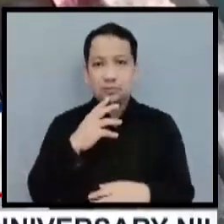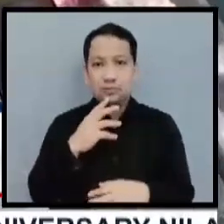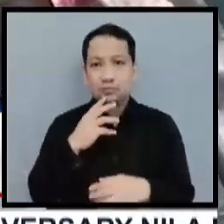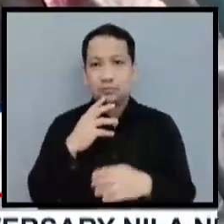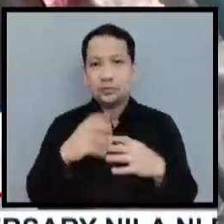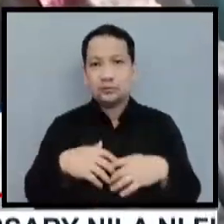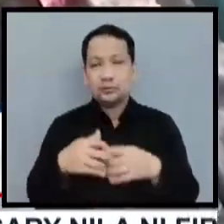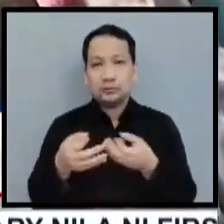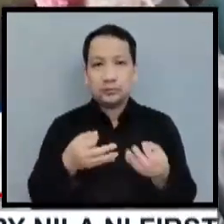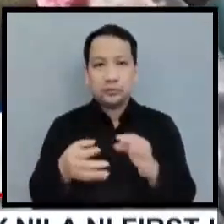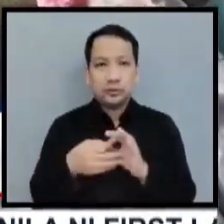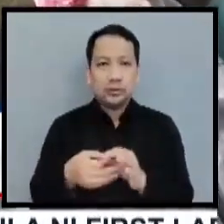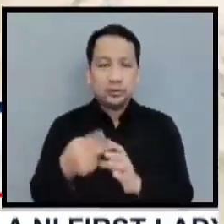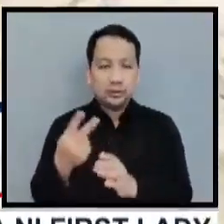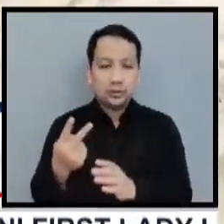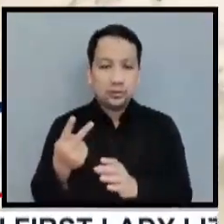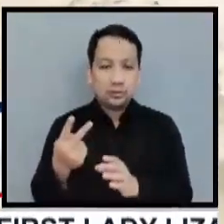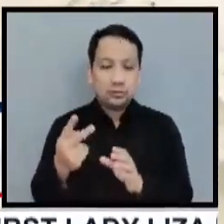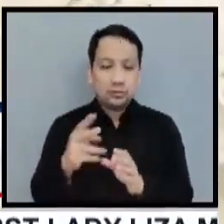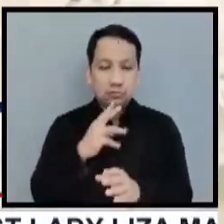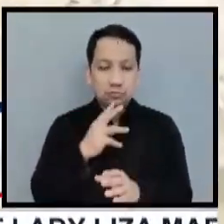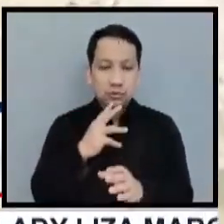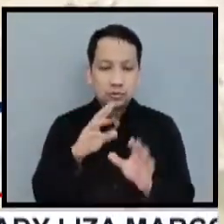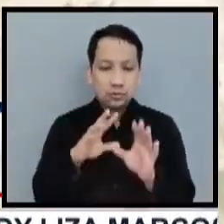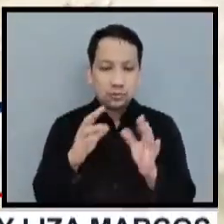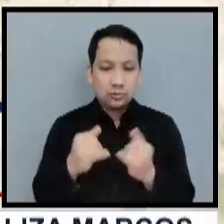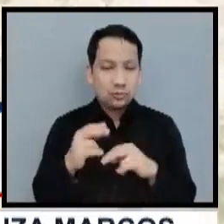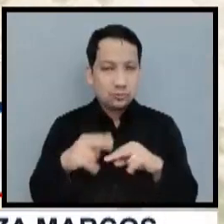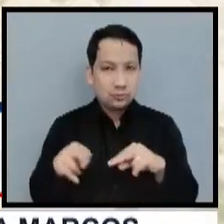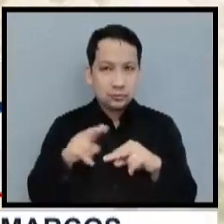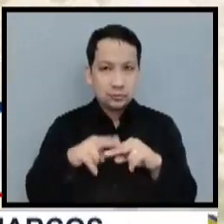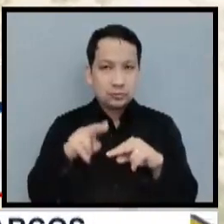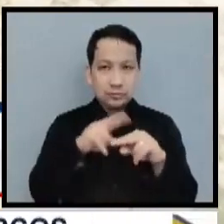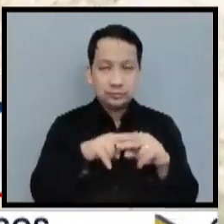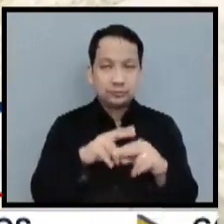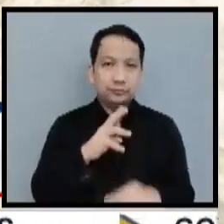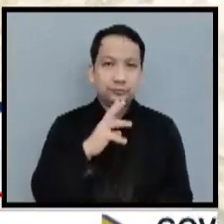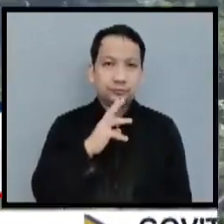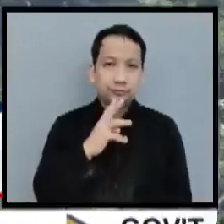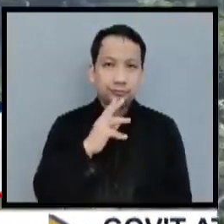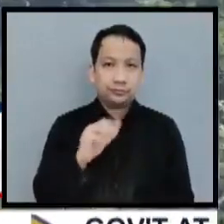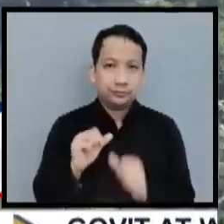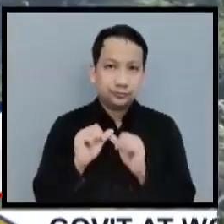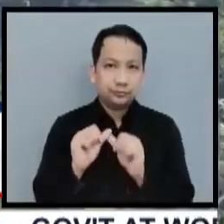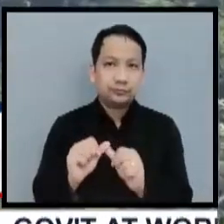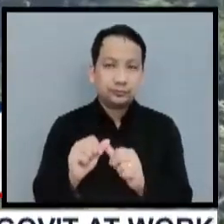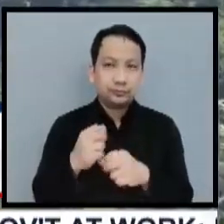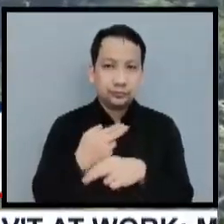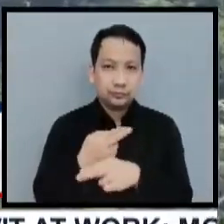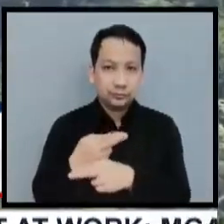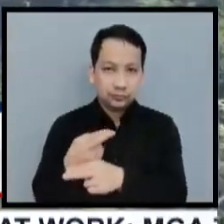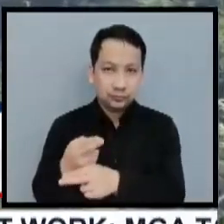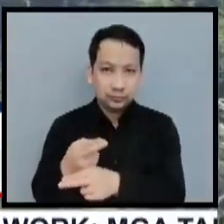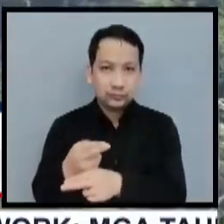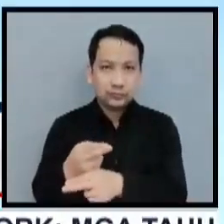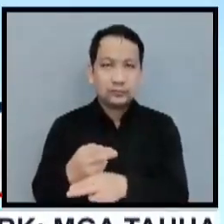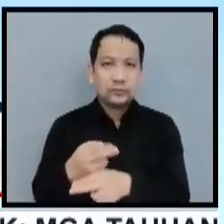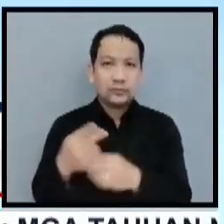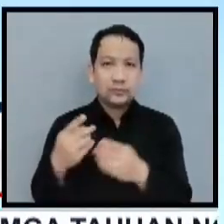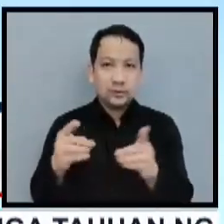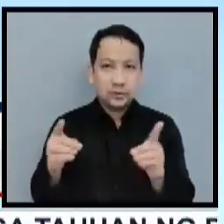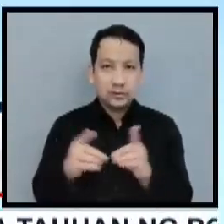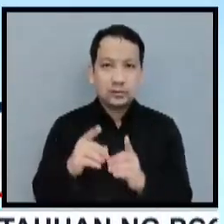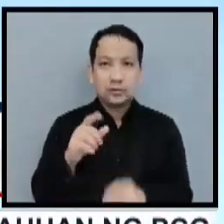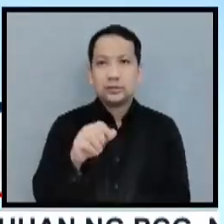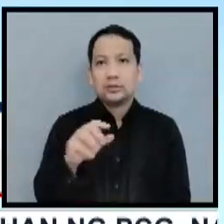2 konsesyonaryo para mapataas ang produksyon ng tubig. Patuloy din ang pagkukumpuni sa mga aqueducts o tubo mula sa